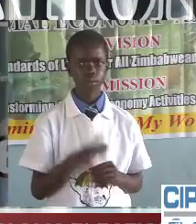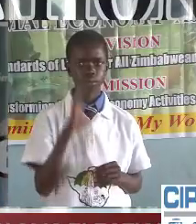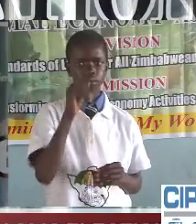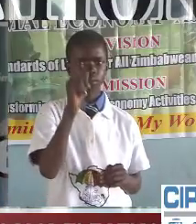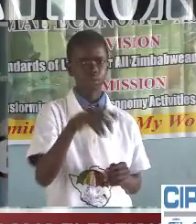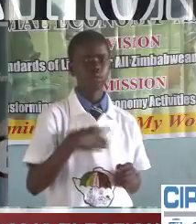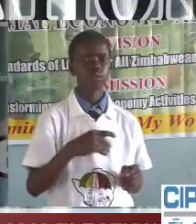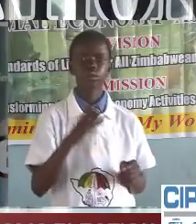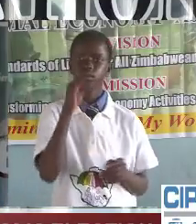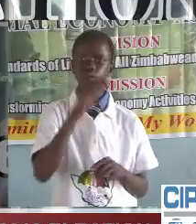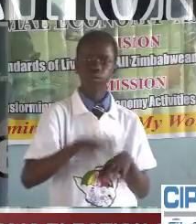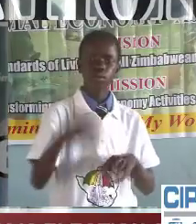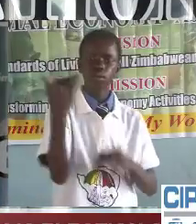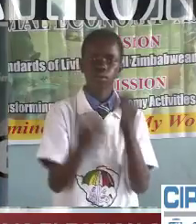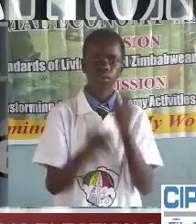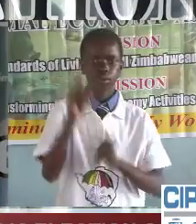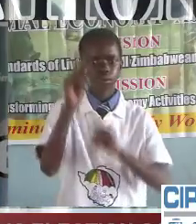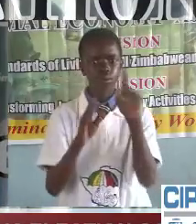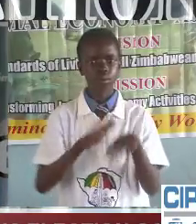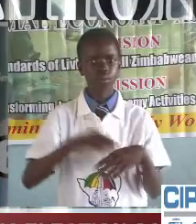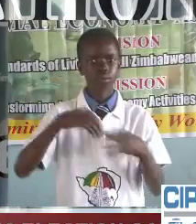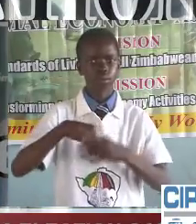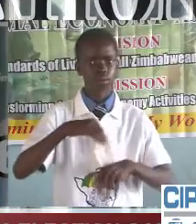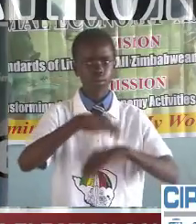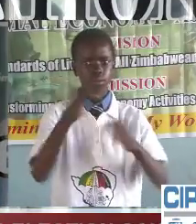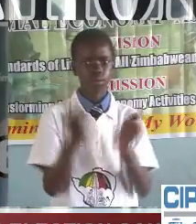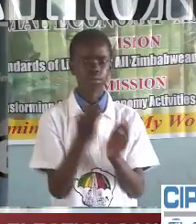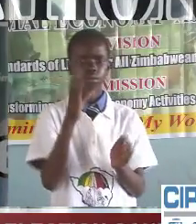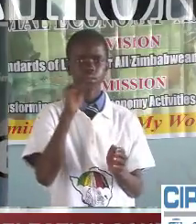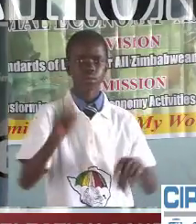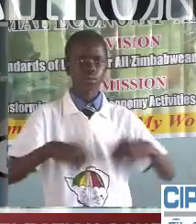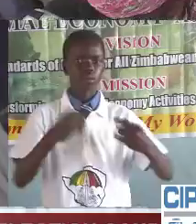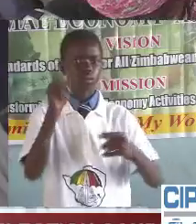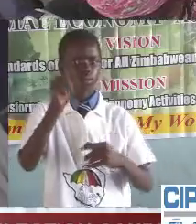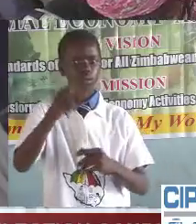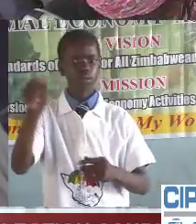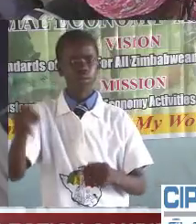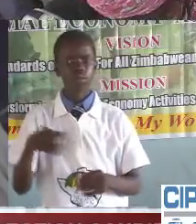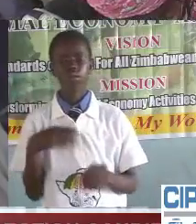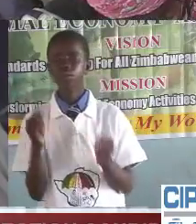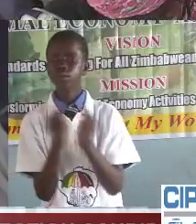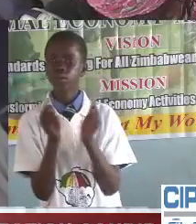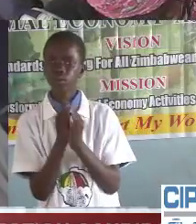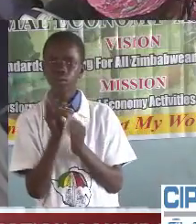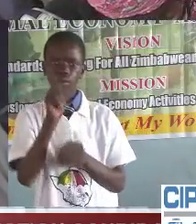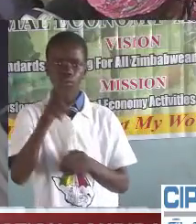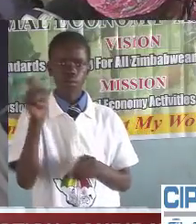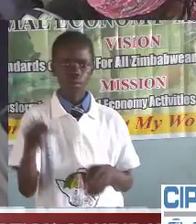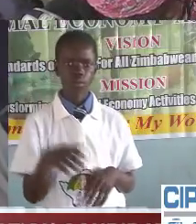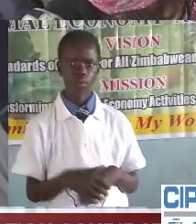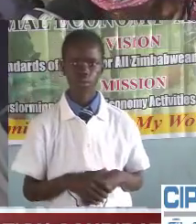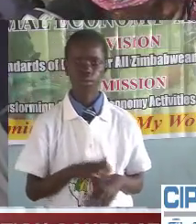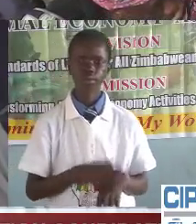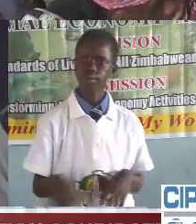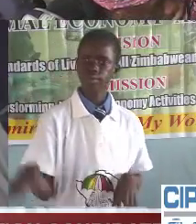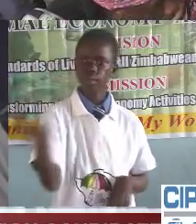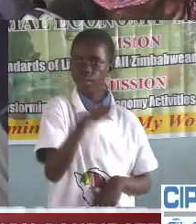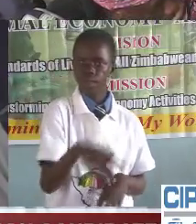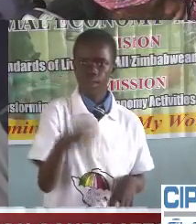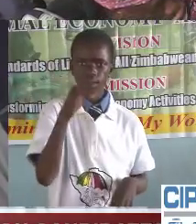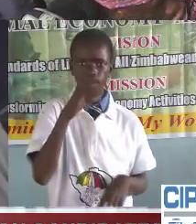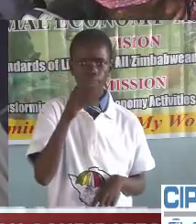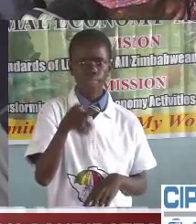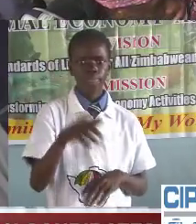yekutoti tichava nameya tava kukwanise uko une pfungwawo dzake saka tokumbirisa kuti zvese zvatinenge tichiita